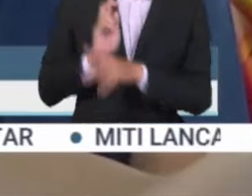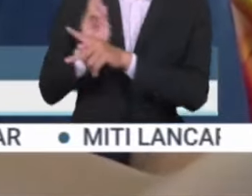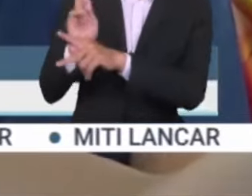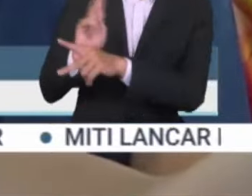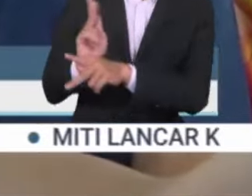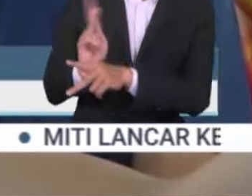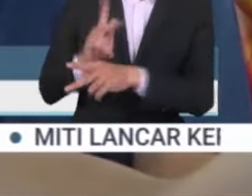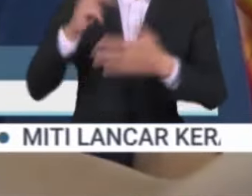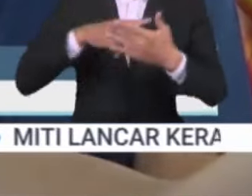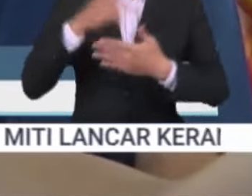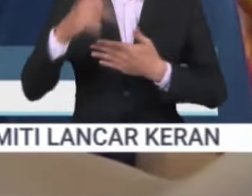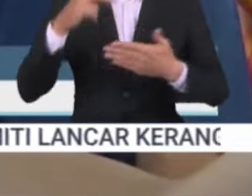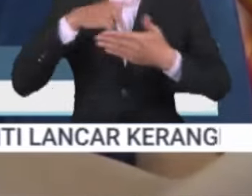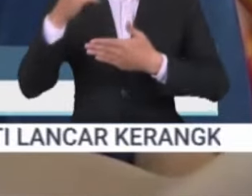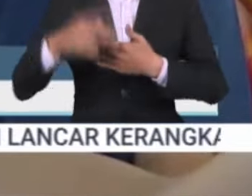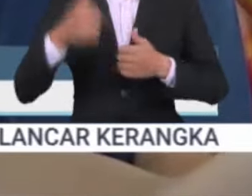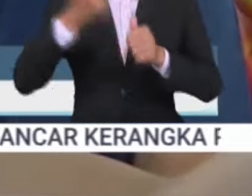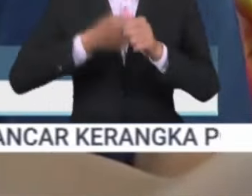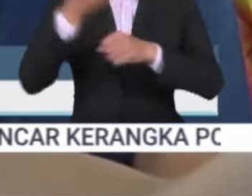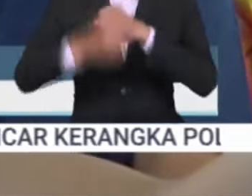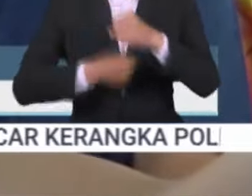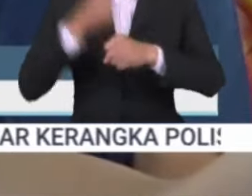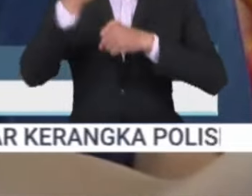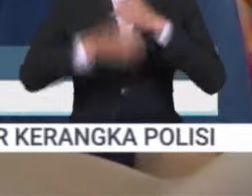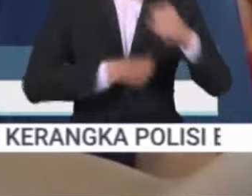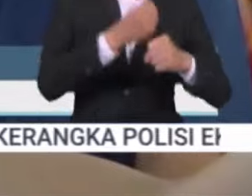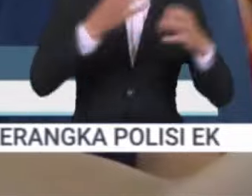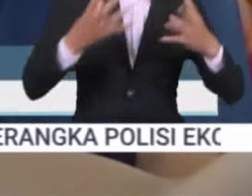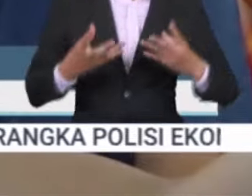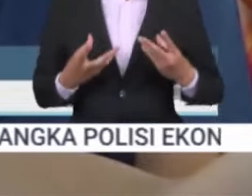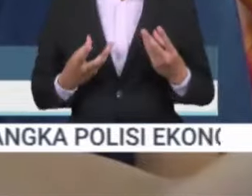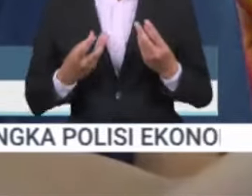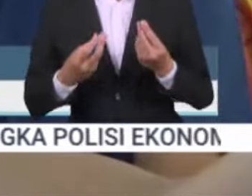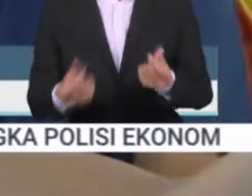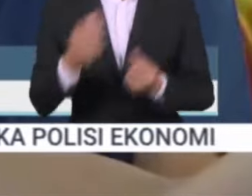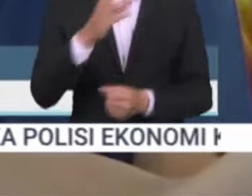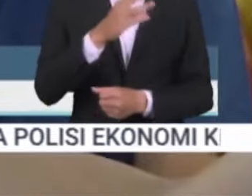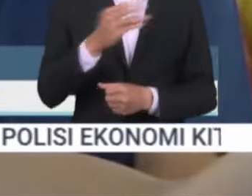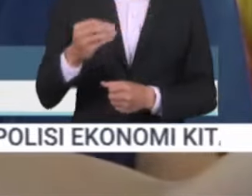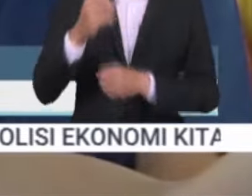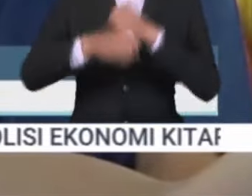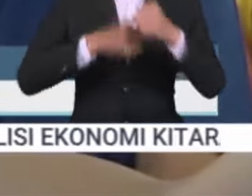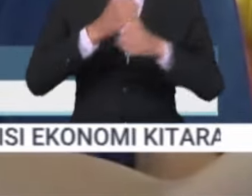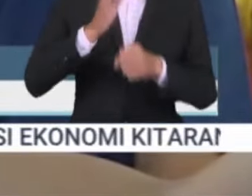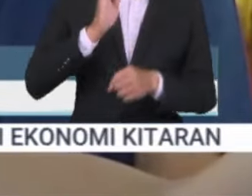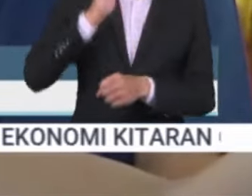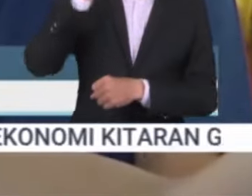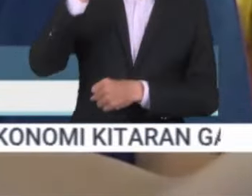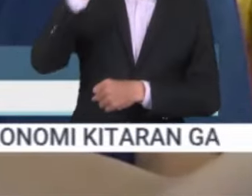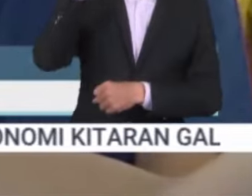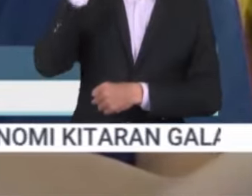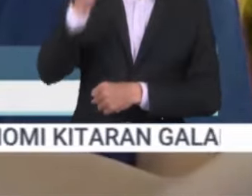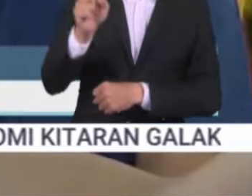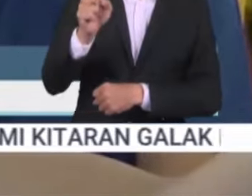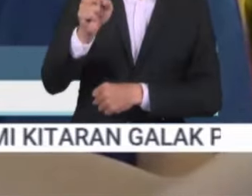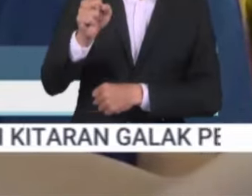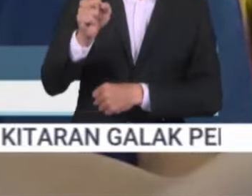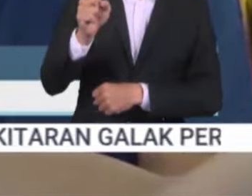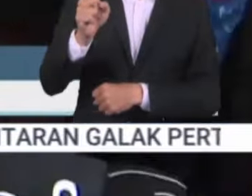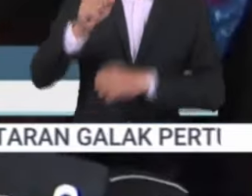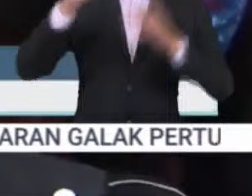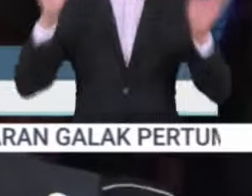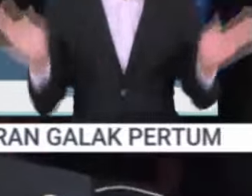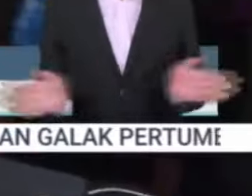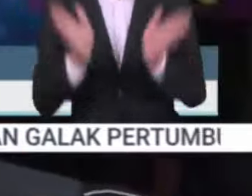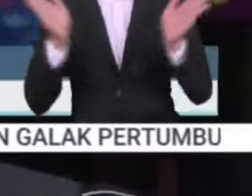memastikan program tahunan ini berjalan dengan lancar ya, dan pada tahun-tahun akan datang. Untuk